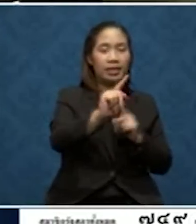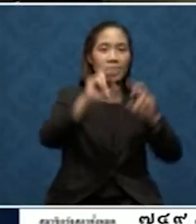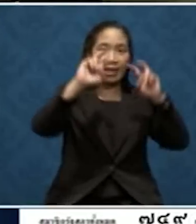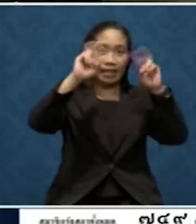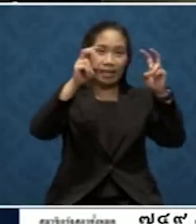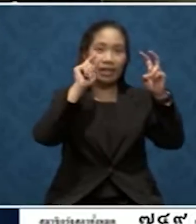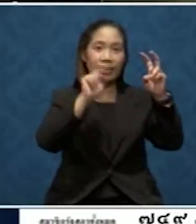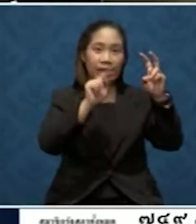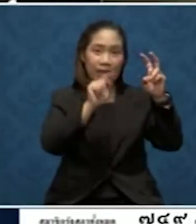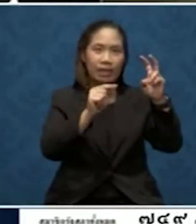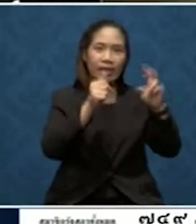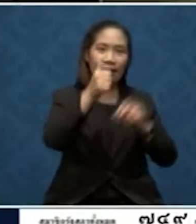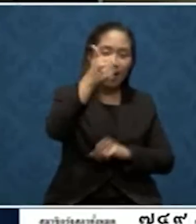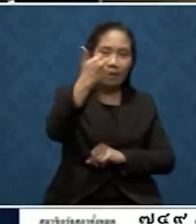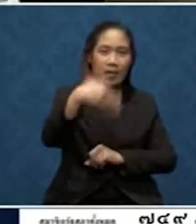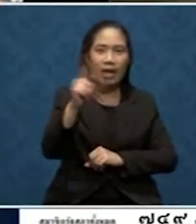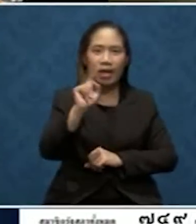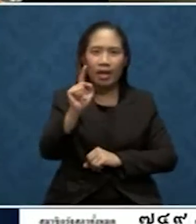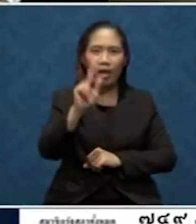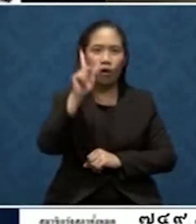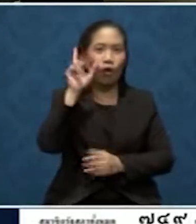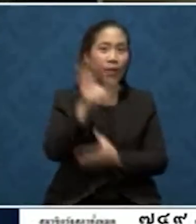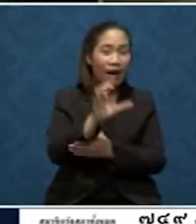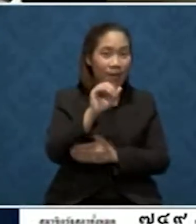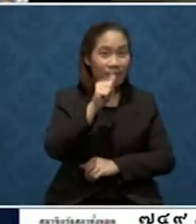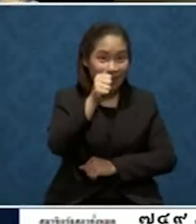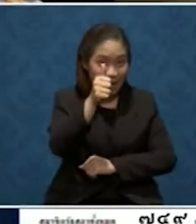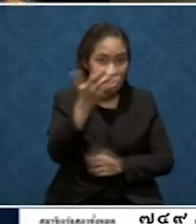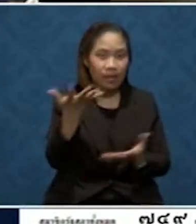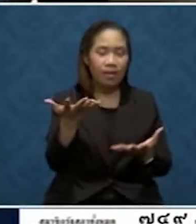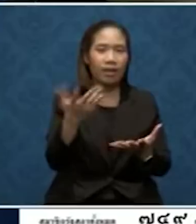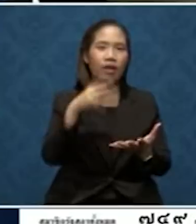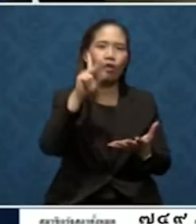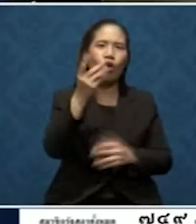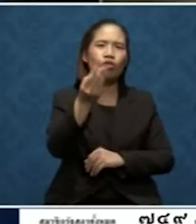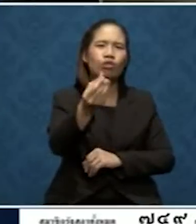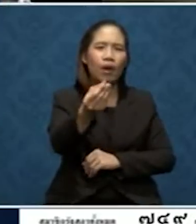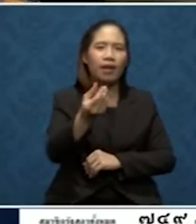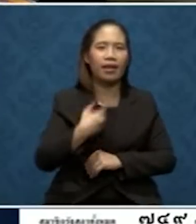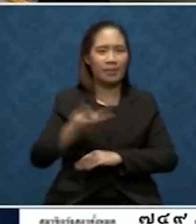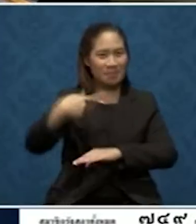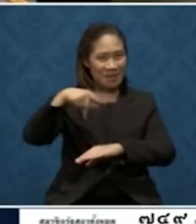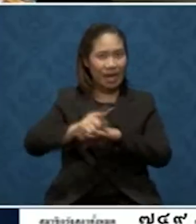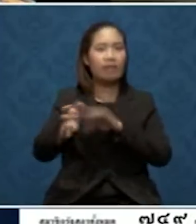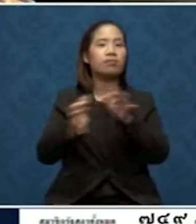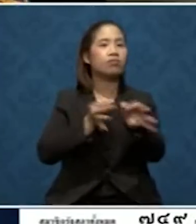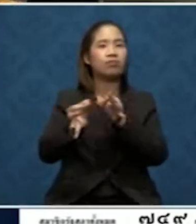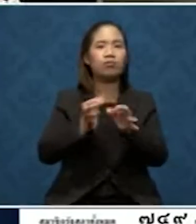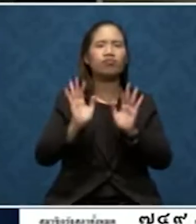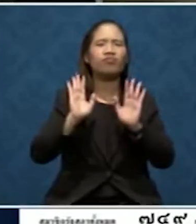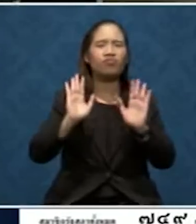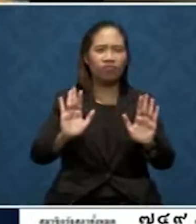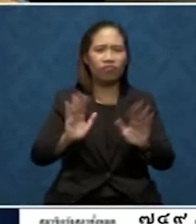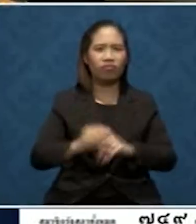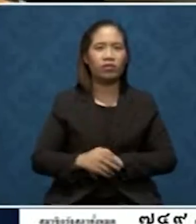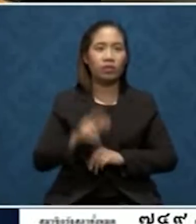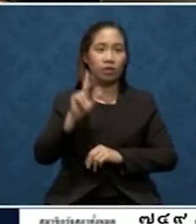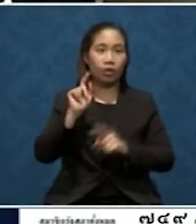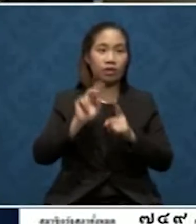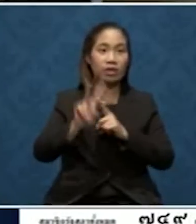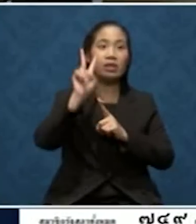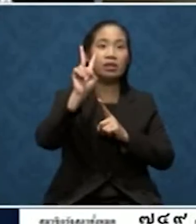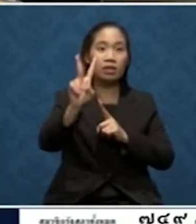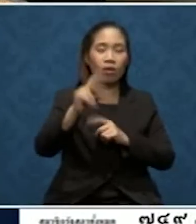ที่เป็ Yattie ได้หรไม่ชอบดวยขอบัครัไมข้ออะไรท่ประทาน ช่วยชี้แจง เตอที่ประชุมได้ครัข้อ 2 ครับ